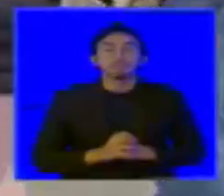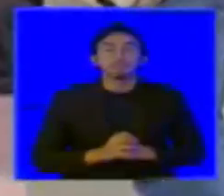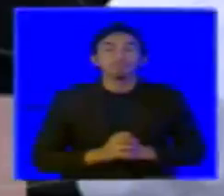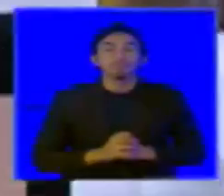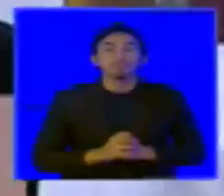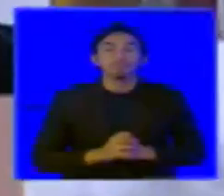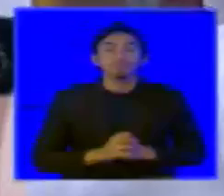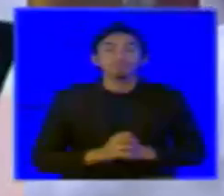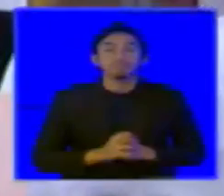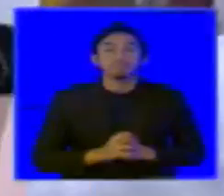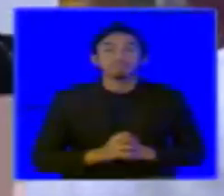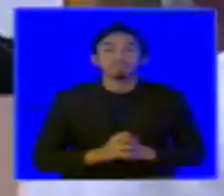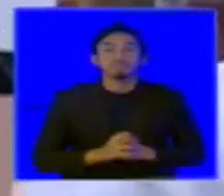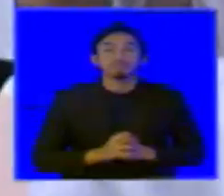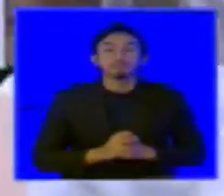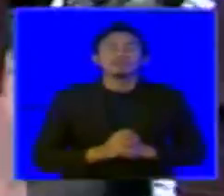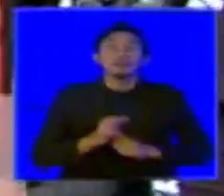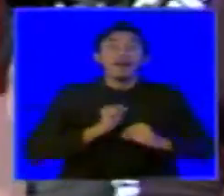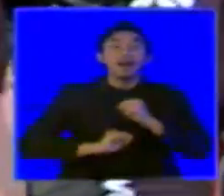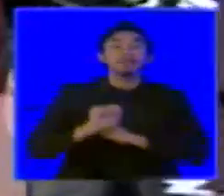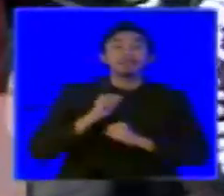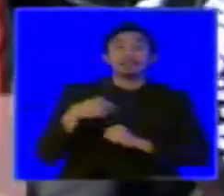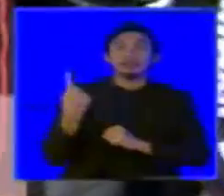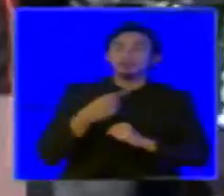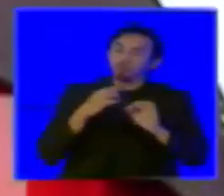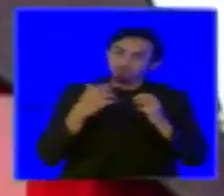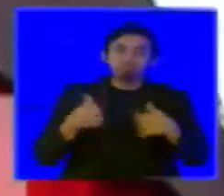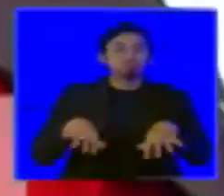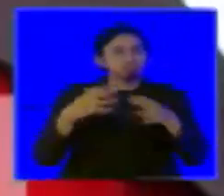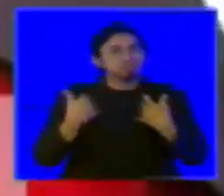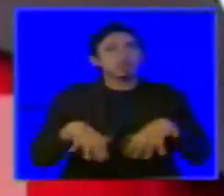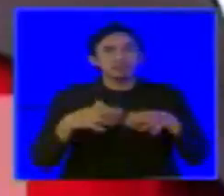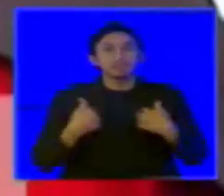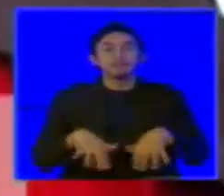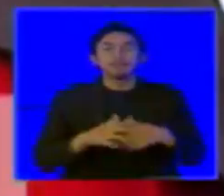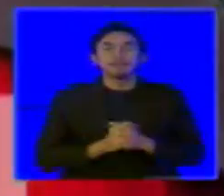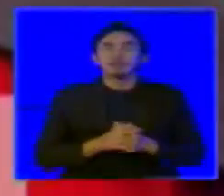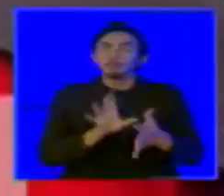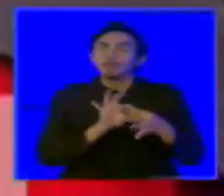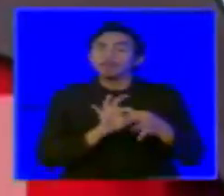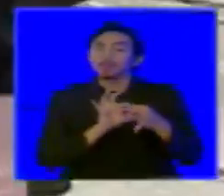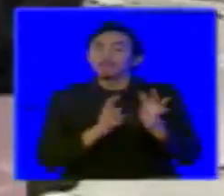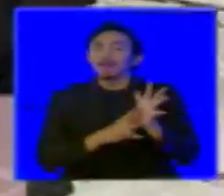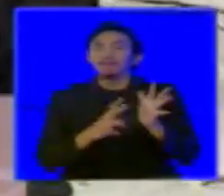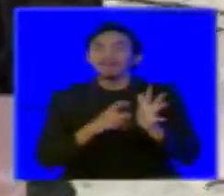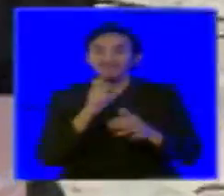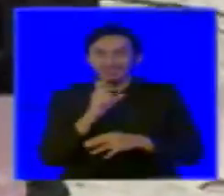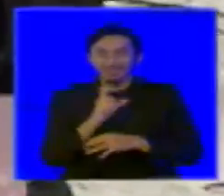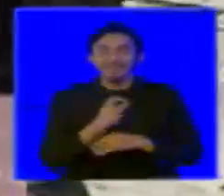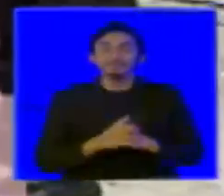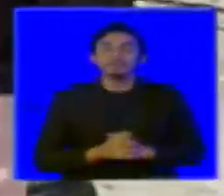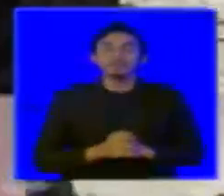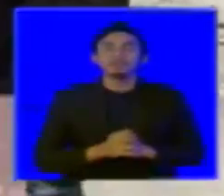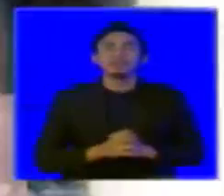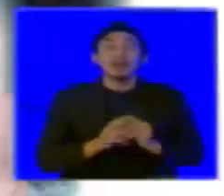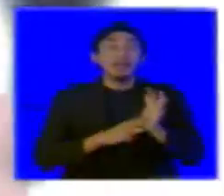Aksi-aksi kepedulian untuk melawan virus corona bakal terus digalakan oleh MNC Peduli bersama para mitranya. Untuk itu MNC Peduli juga mengajak